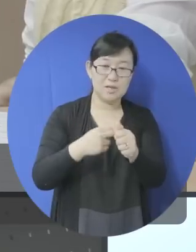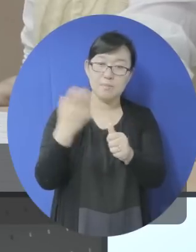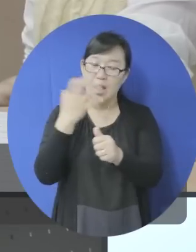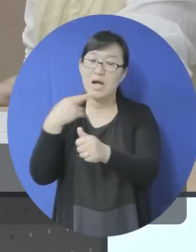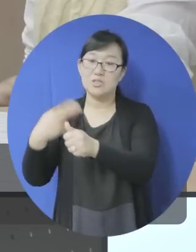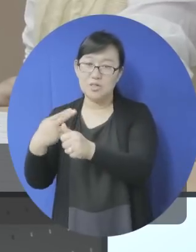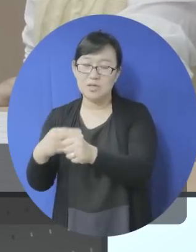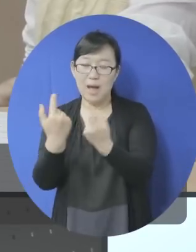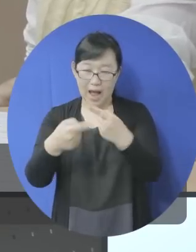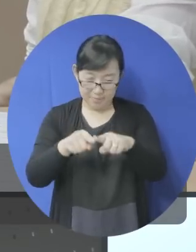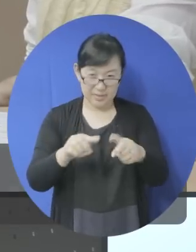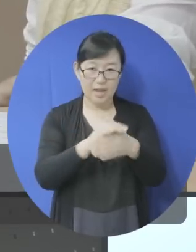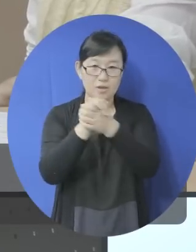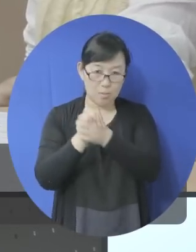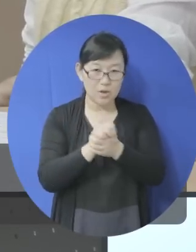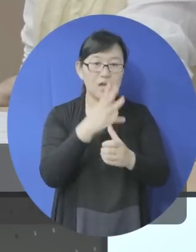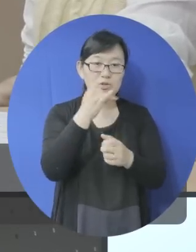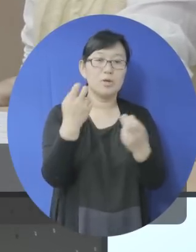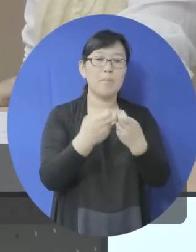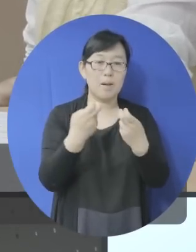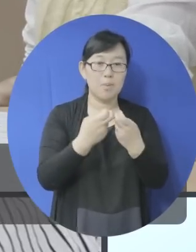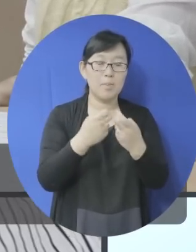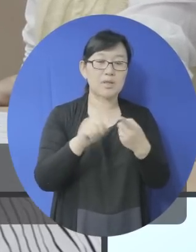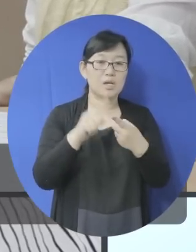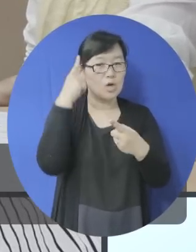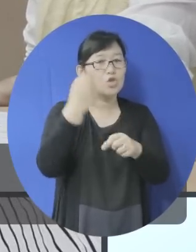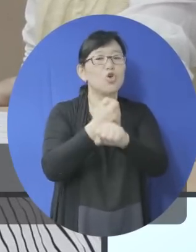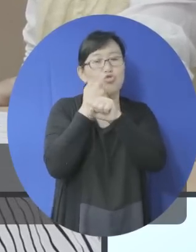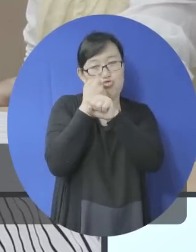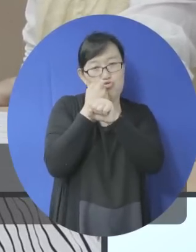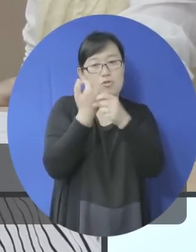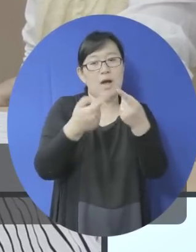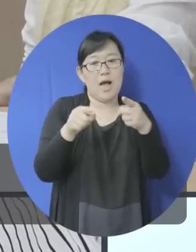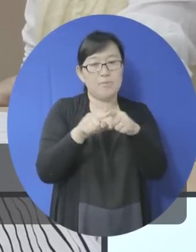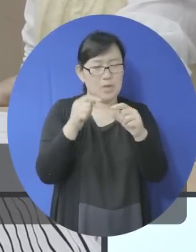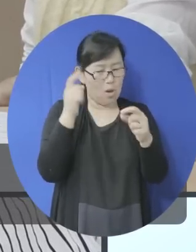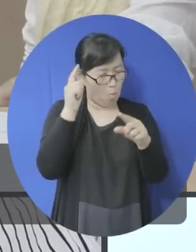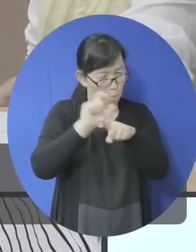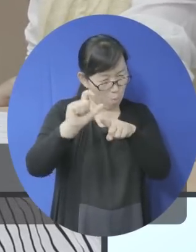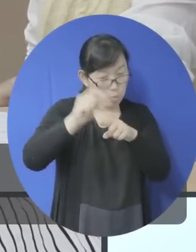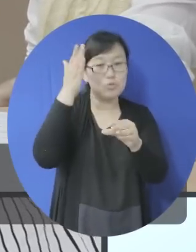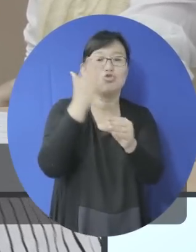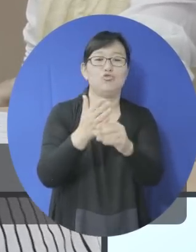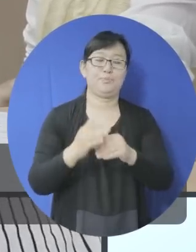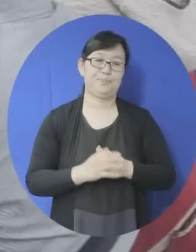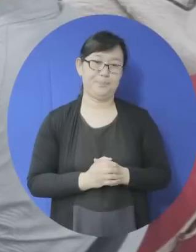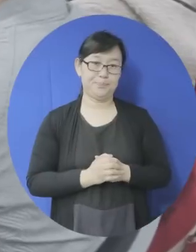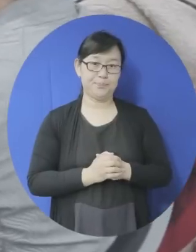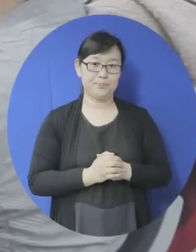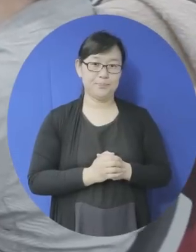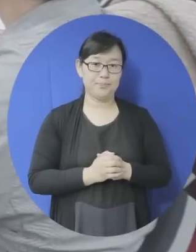특수교사와 그런 협력할 수 있는 방안들에 대해서 오늘 이런 연구회를 통해서 저희가 지금 계속 고민을 하고 있어요.